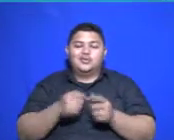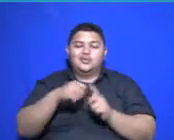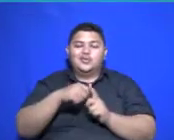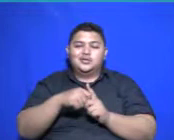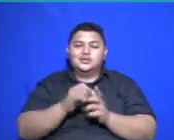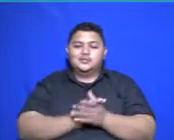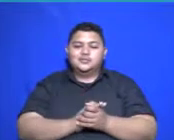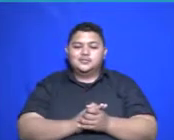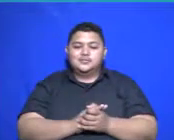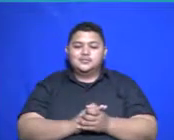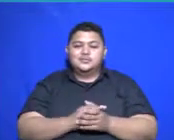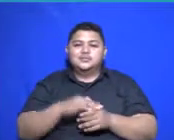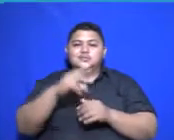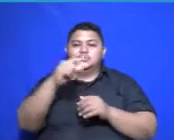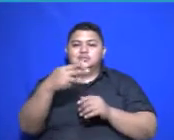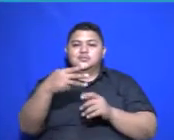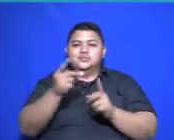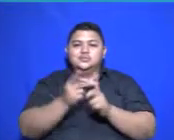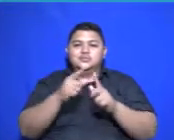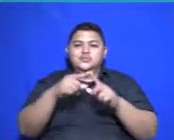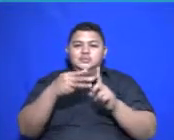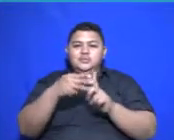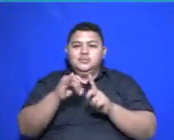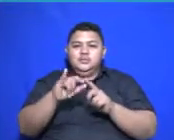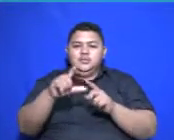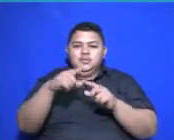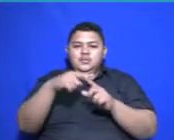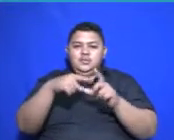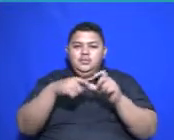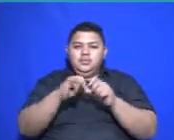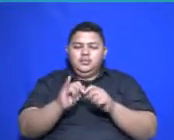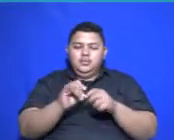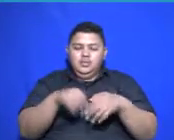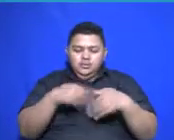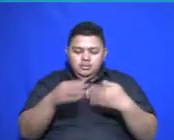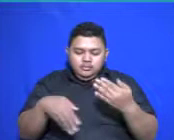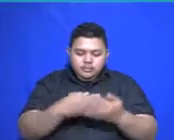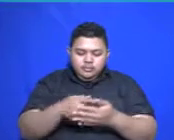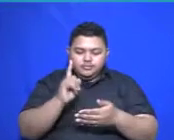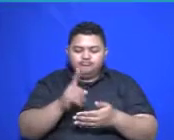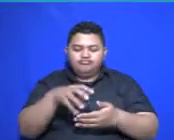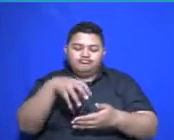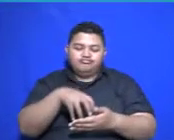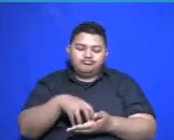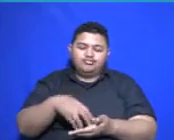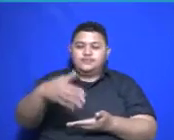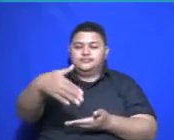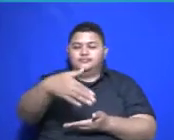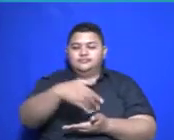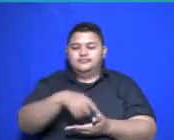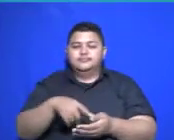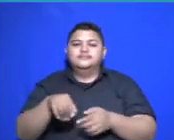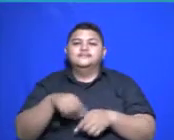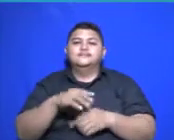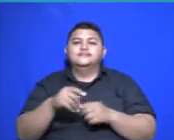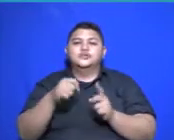Kemudian kita buat rehabilitasi database. Sekarang kita sudah mempunyai database koperasi.